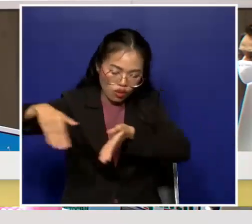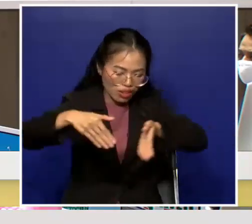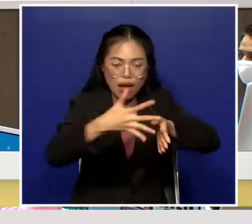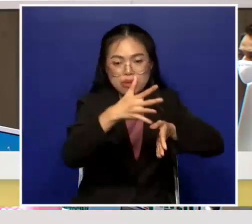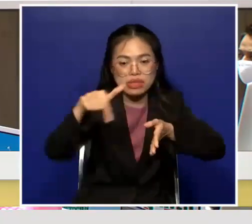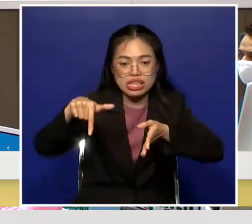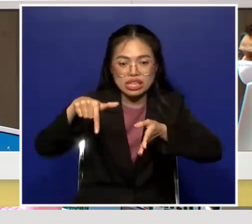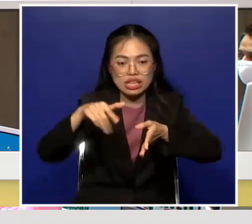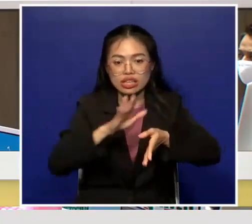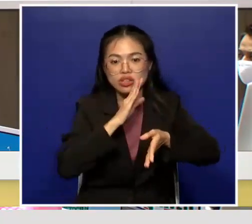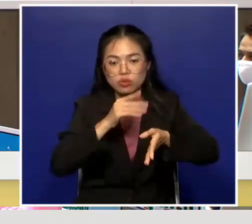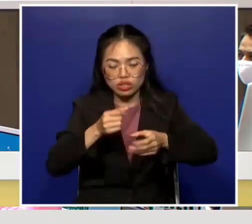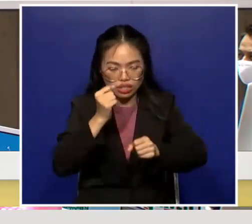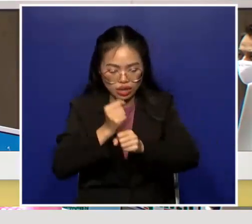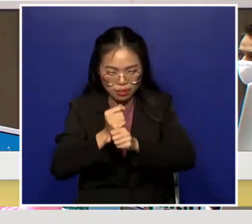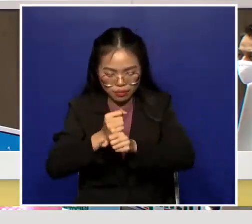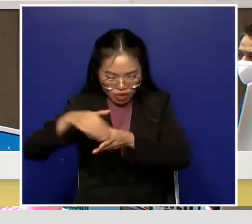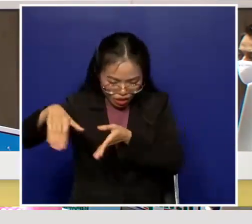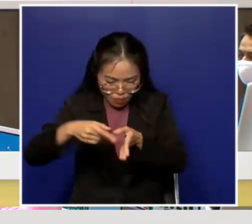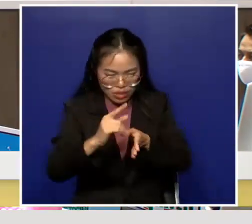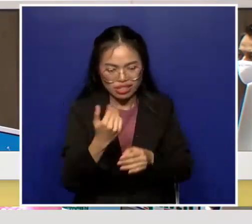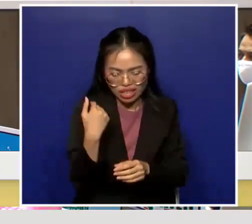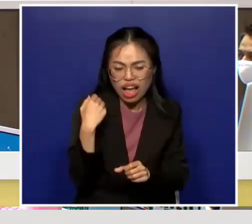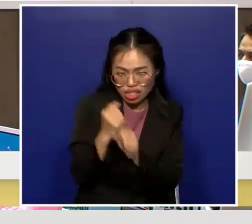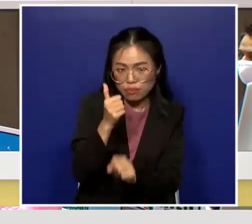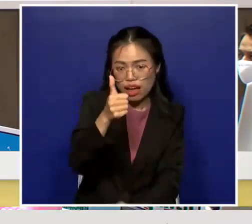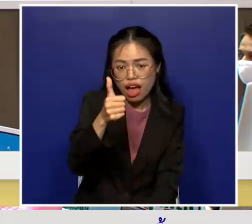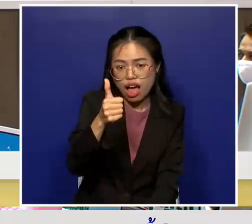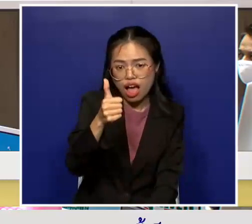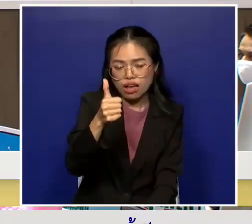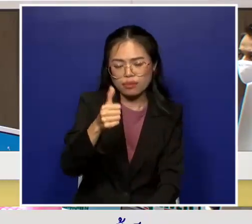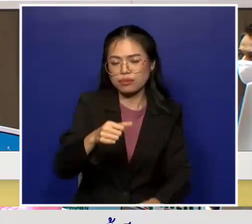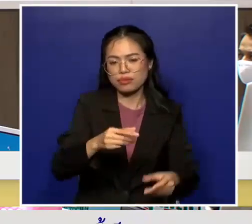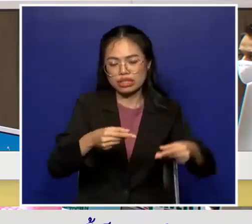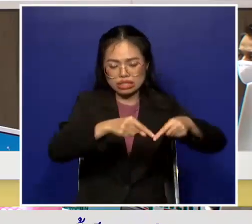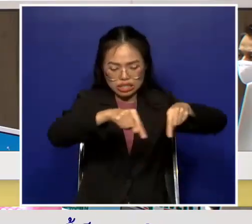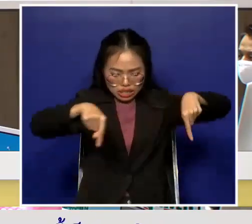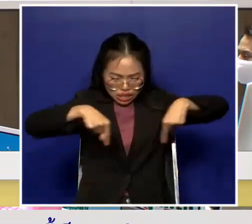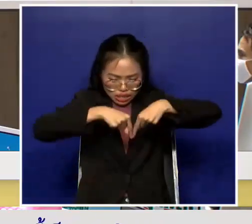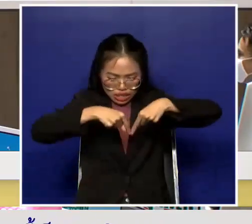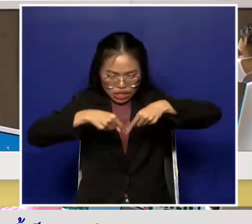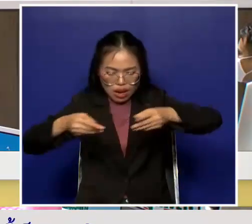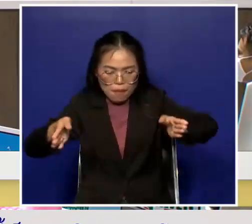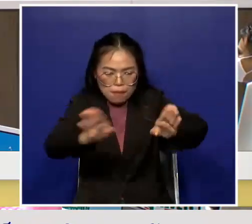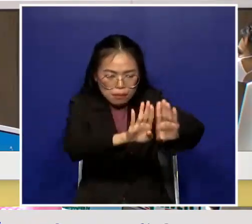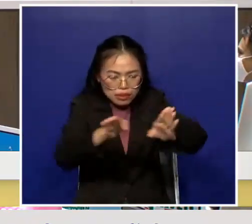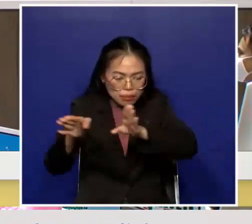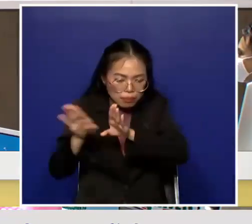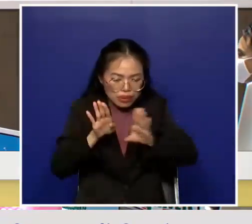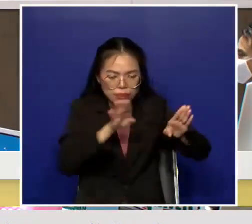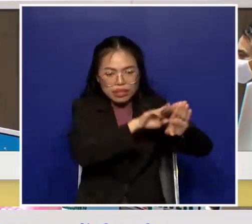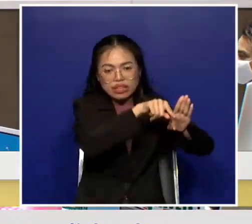ทำให้ที่ตาบอดเป็นที่ตาสว่างโอ้โหสุดยอดเลยจากที่ตาบอดทำให้เป็นที่ตาส